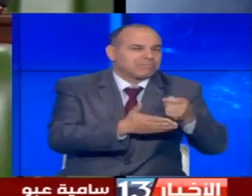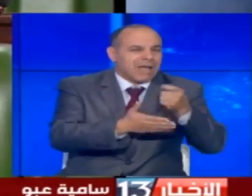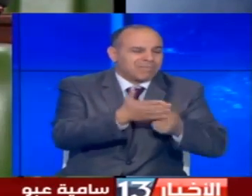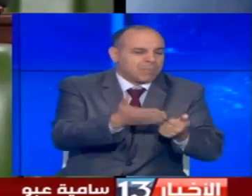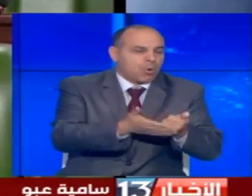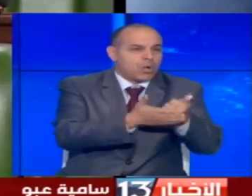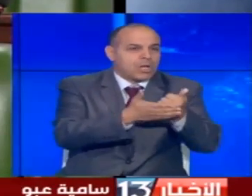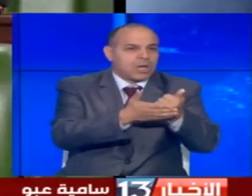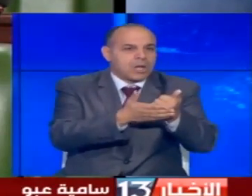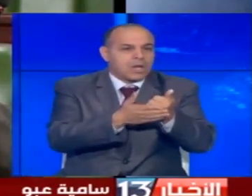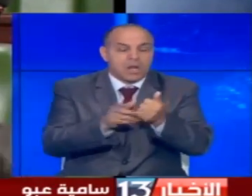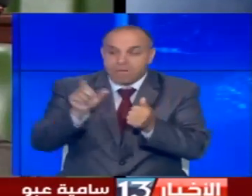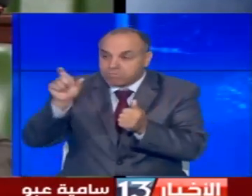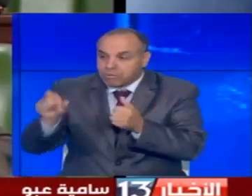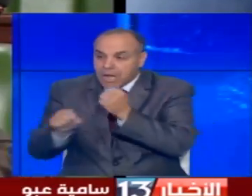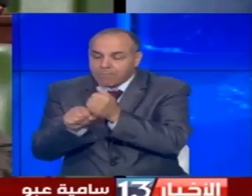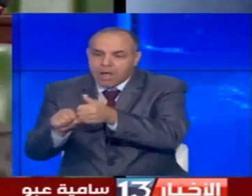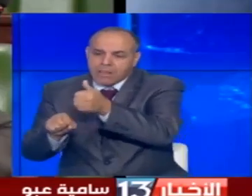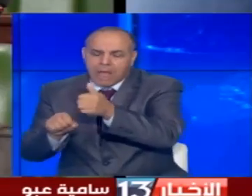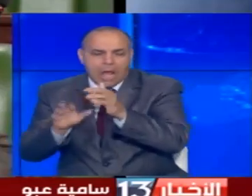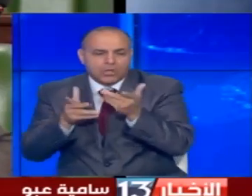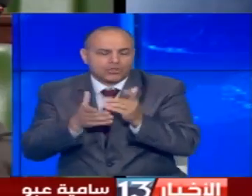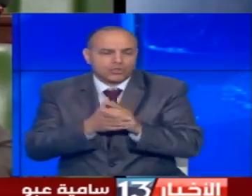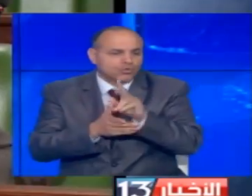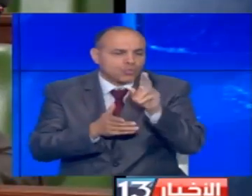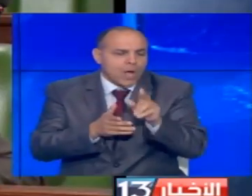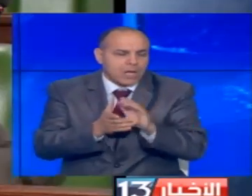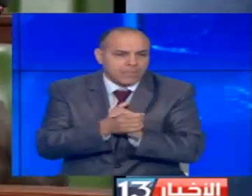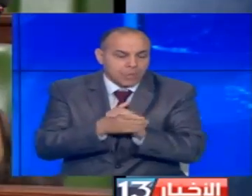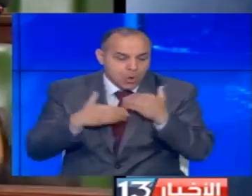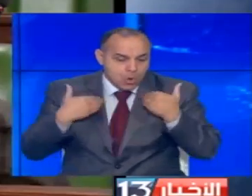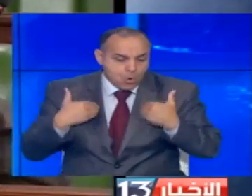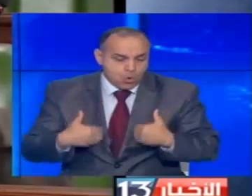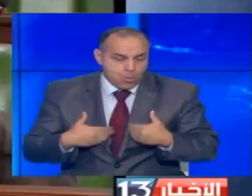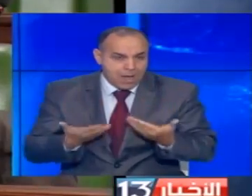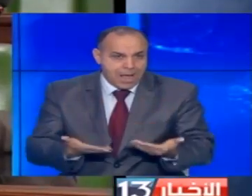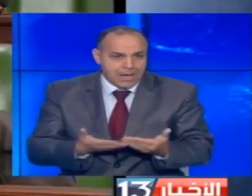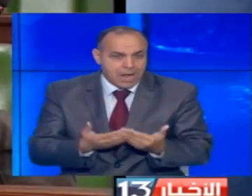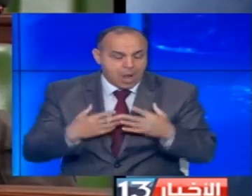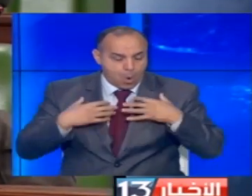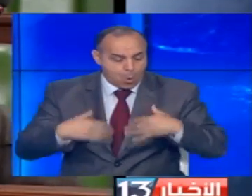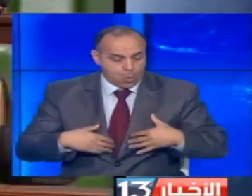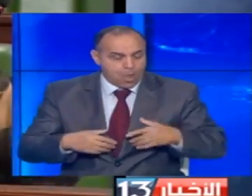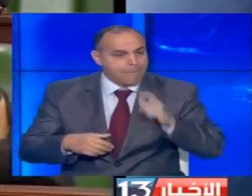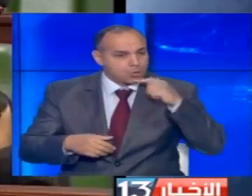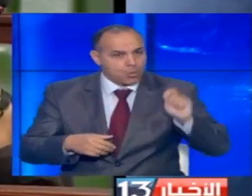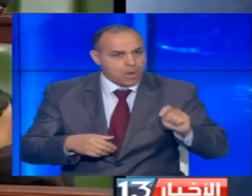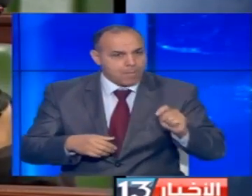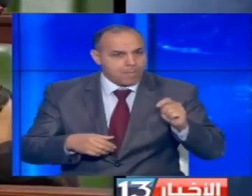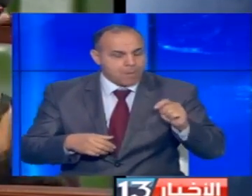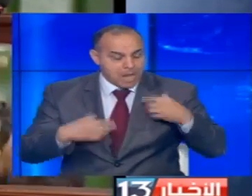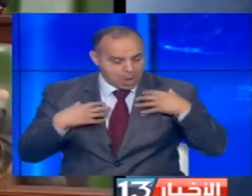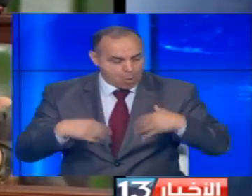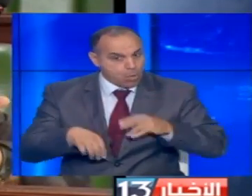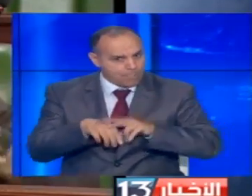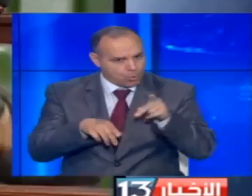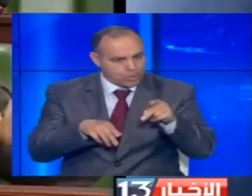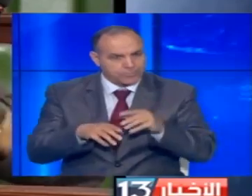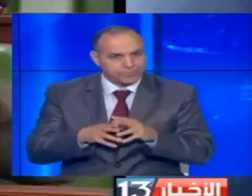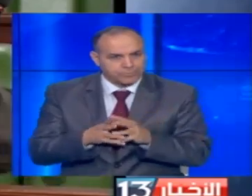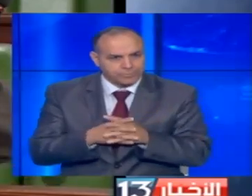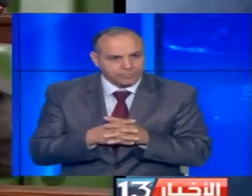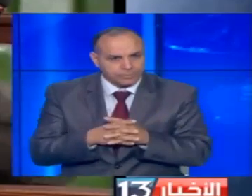امتياز امتياز اللي ينتج عش اليوم احنا ك تشوف انا كنابه مش كمواطنه كنابه